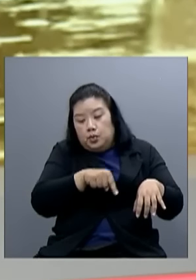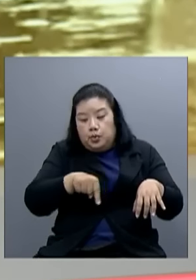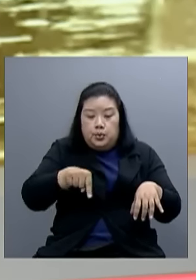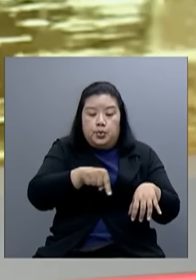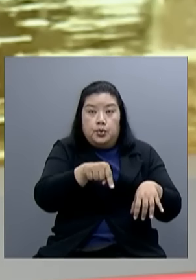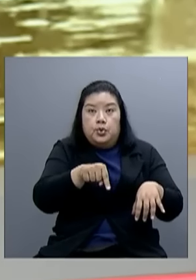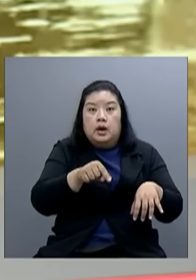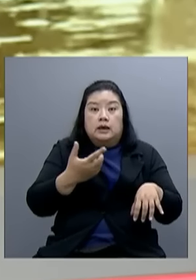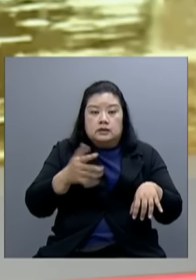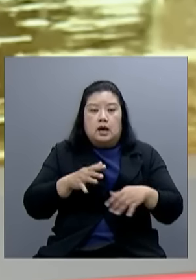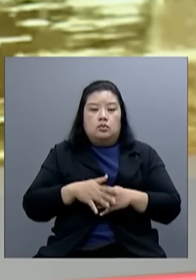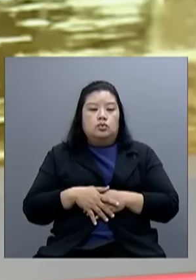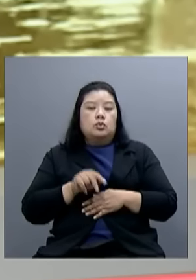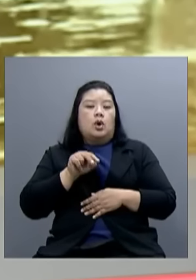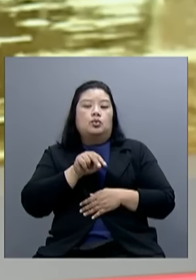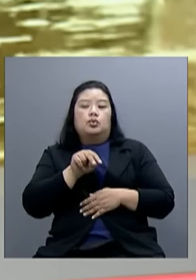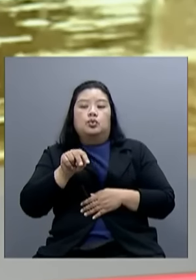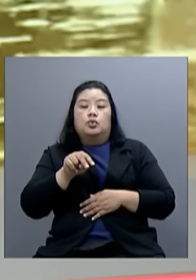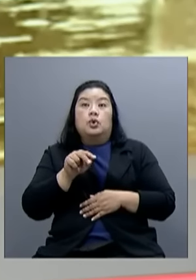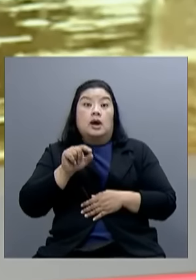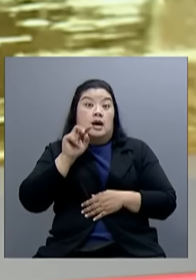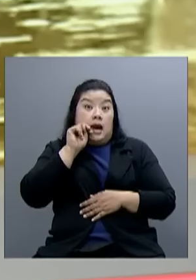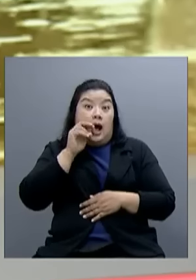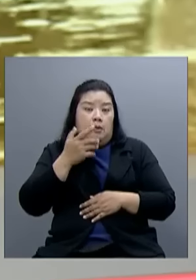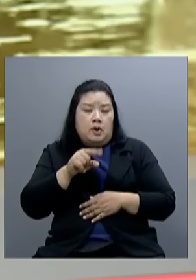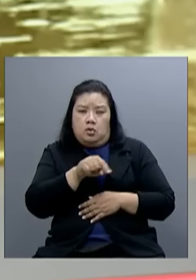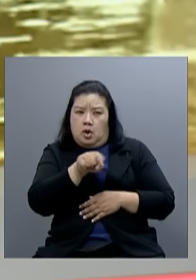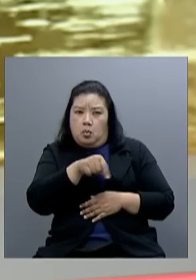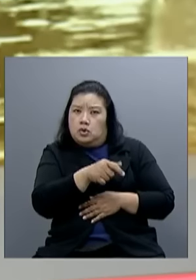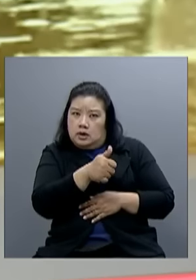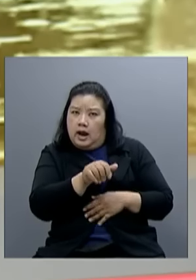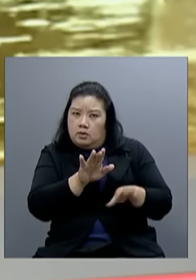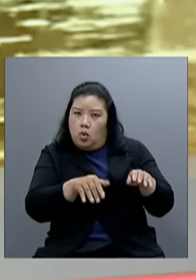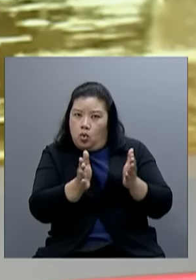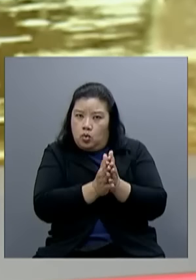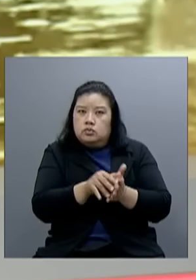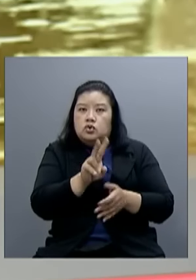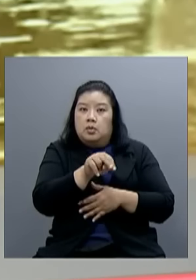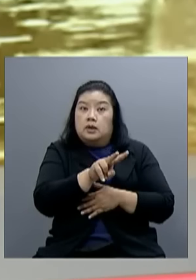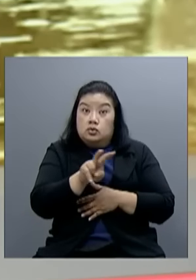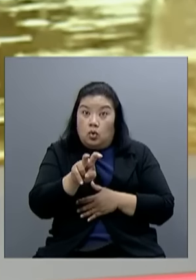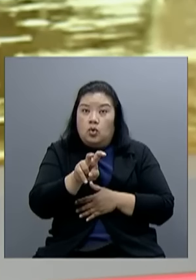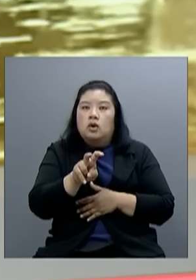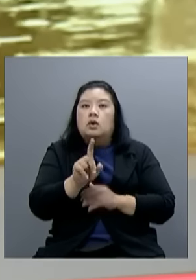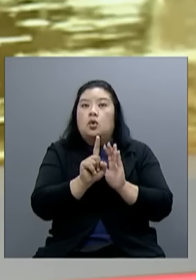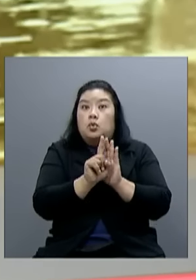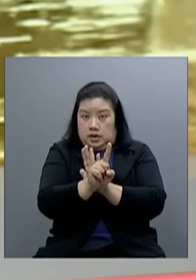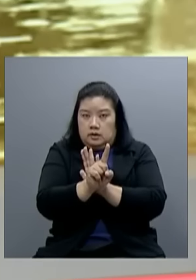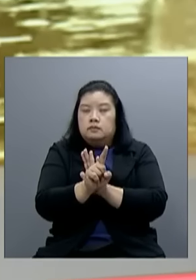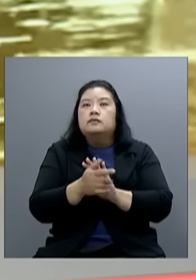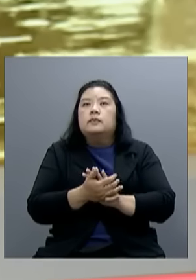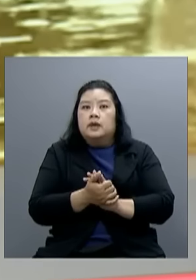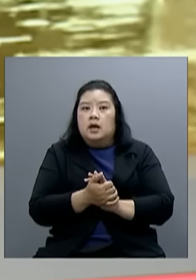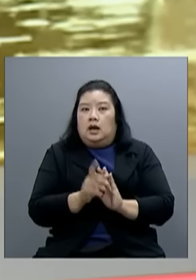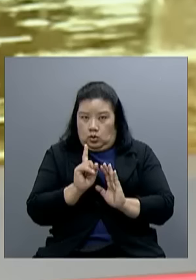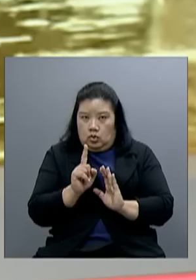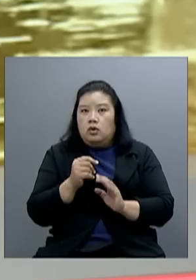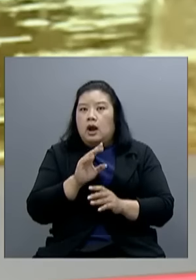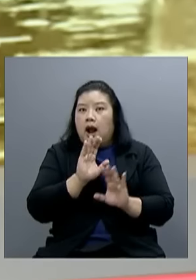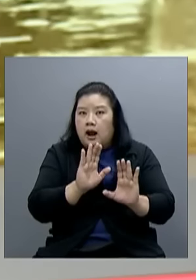ที่เราประเมินปริมาณน้ำเนี่ยสามารถรับได้ 2,200 ลูกบาศก์เมตรต่อวินาทีเท่านั้นนะครับเพราะฉะนั้นเราจึงจำเป็น